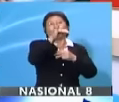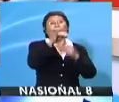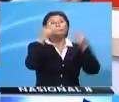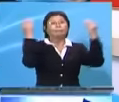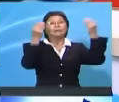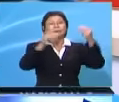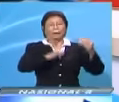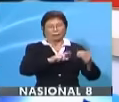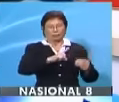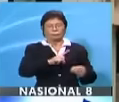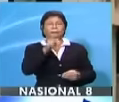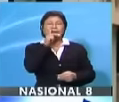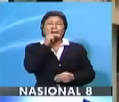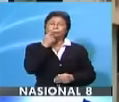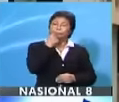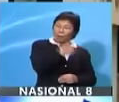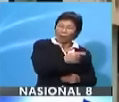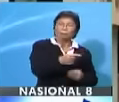Kedah.